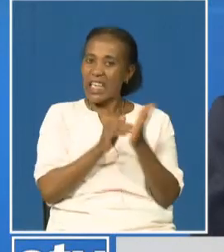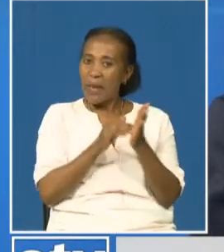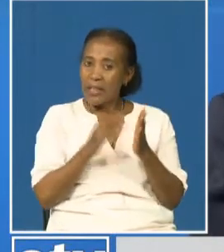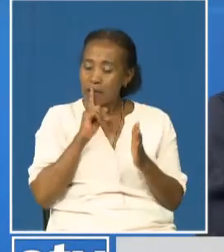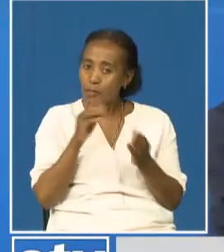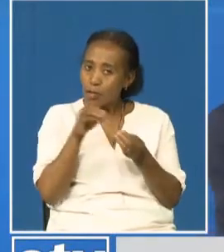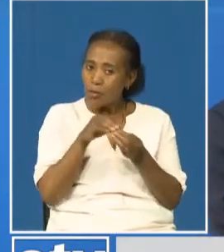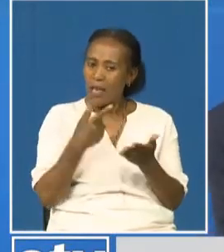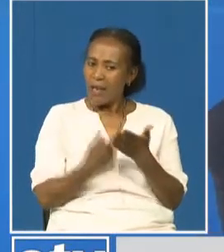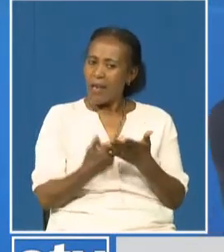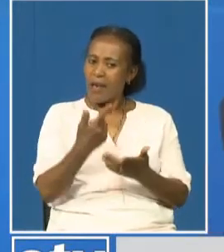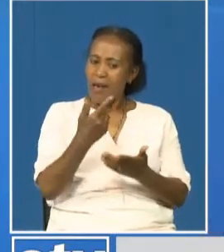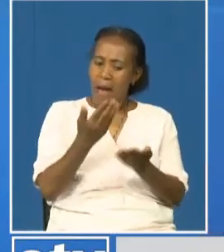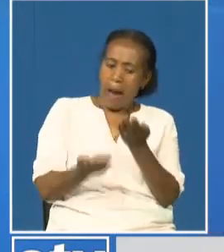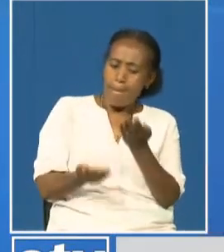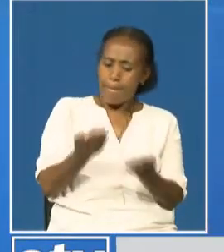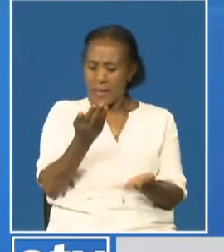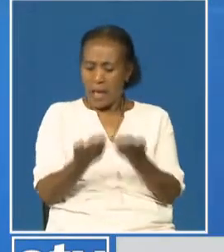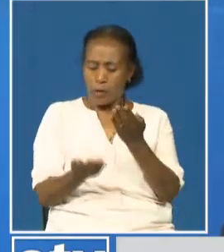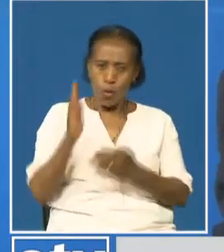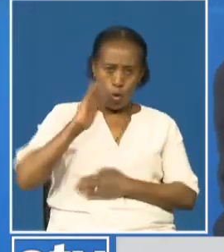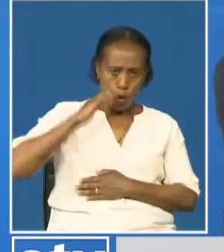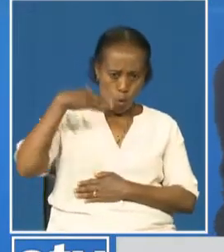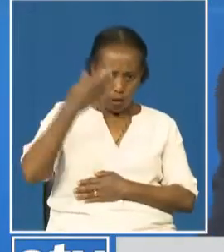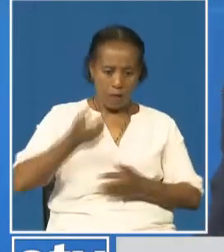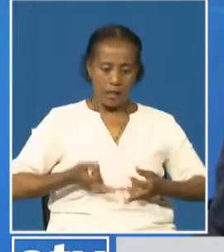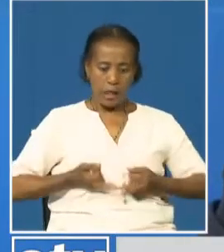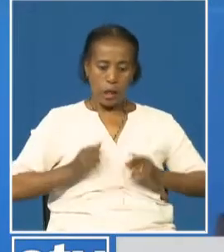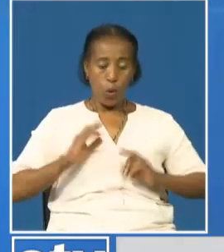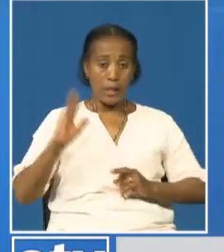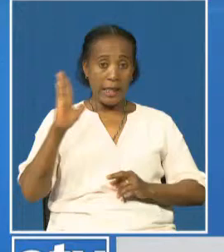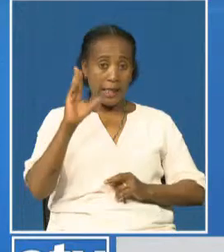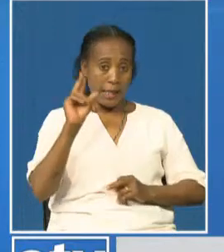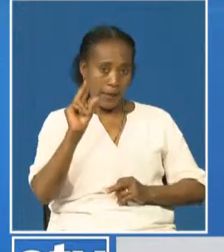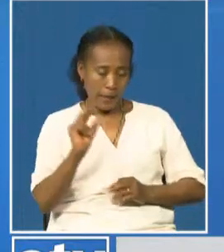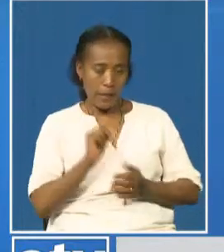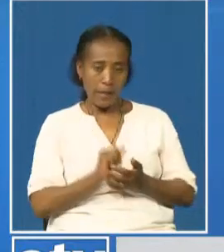ድክመትንም ይህንን አመጣጥኖ የወደፊት የህይወት ግብን